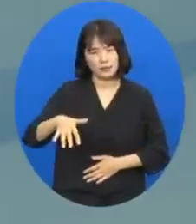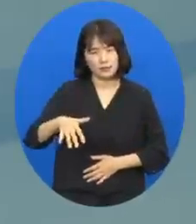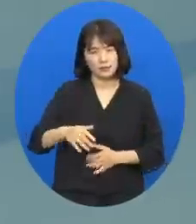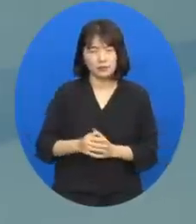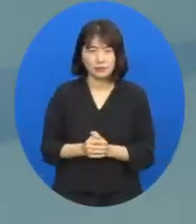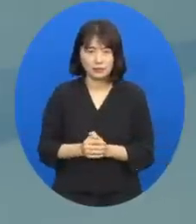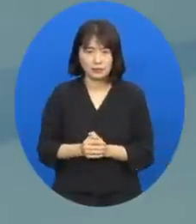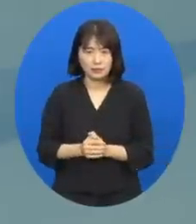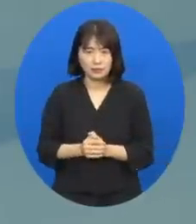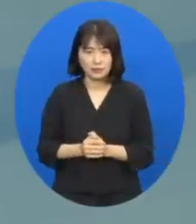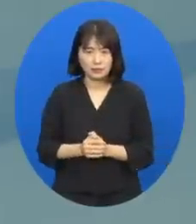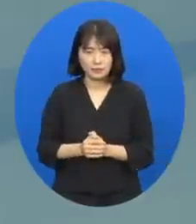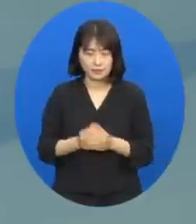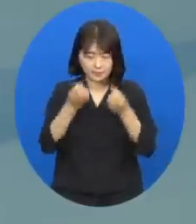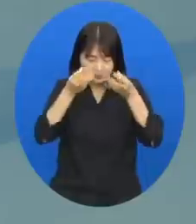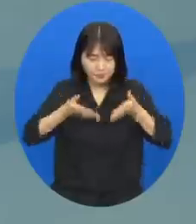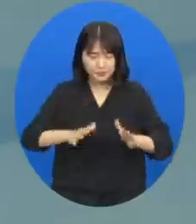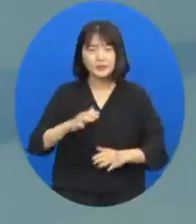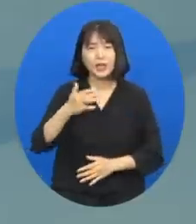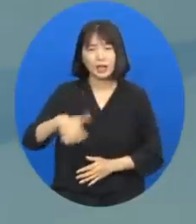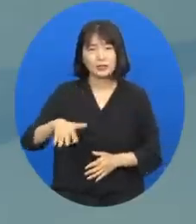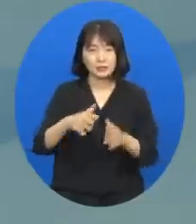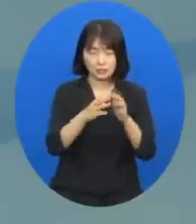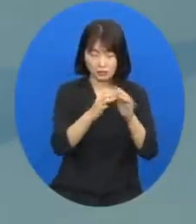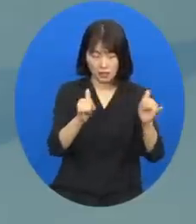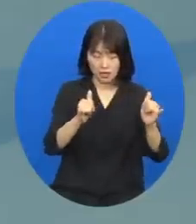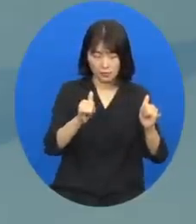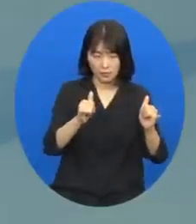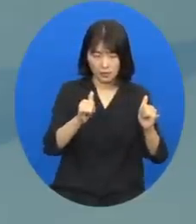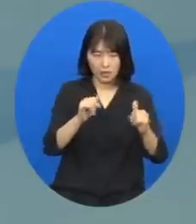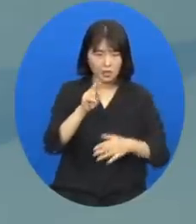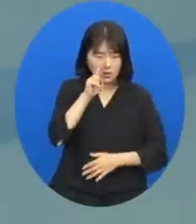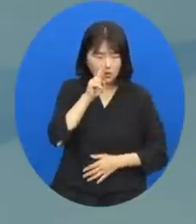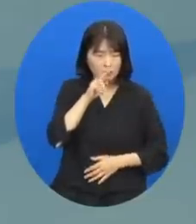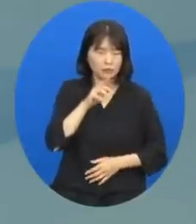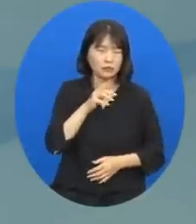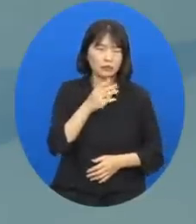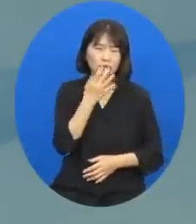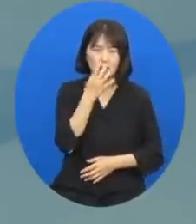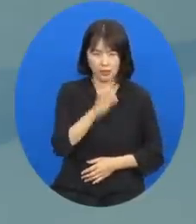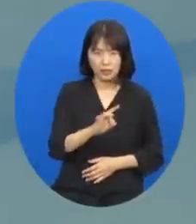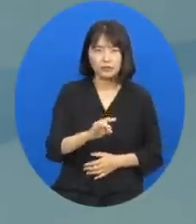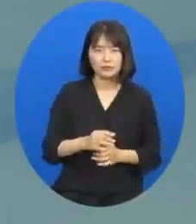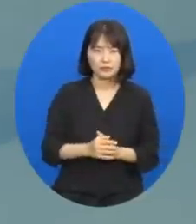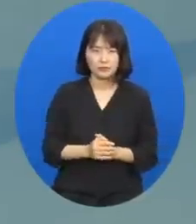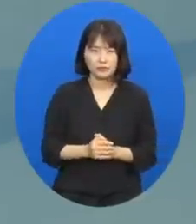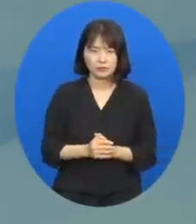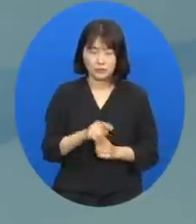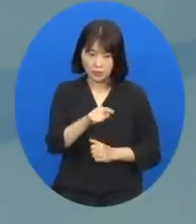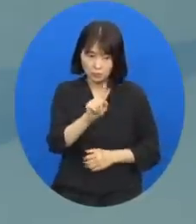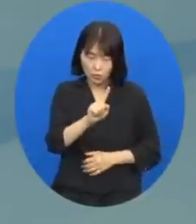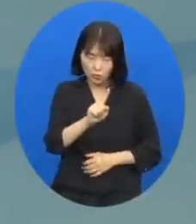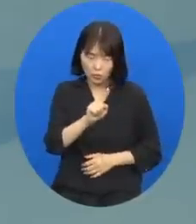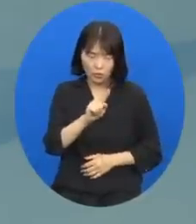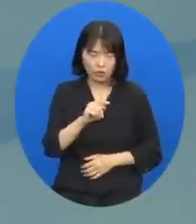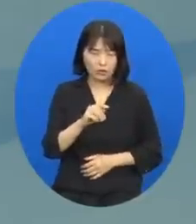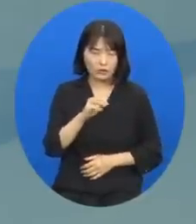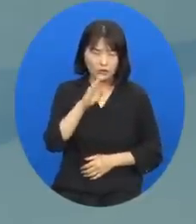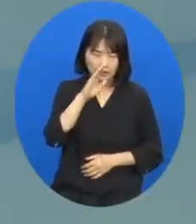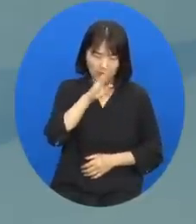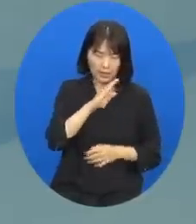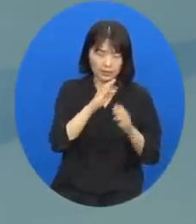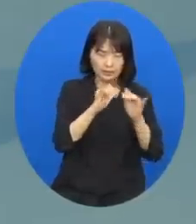아직 거듭나지 않은 사람들에게는 이 시기심이 당연한 것입니다 이것이 악한 인간의 본성 이기 때문에 그래요